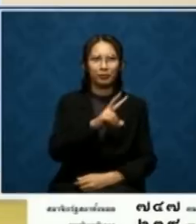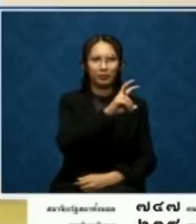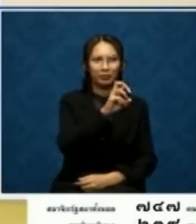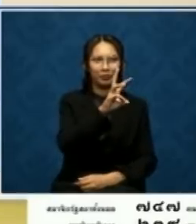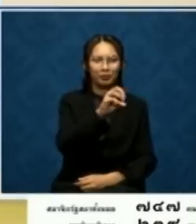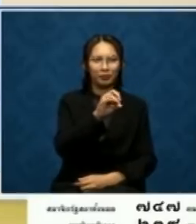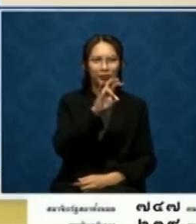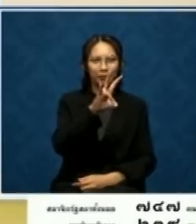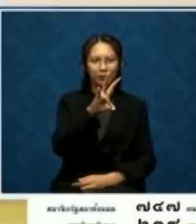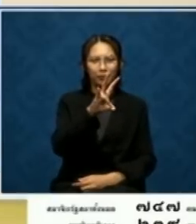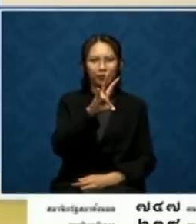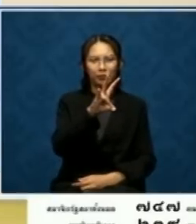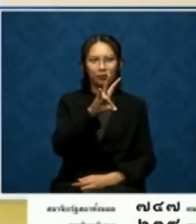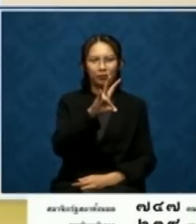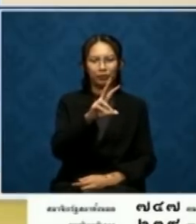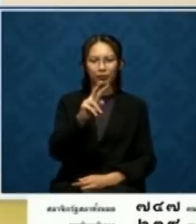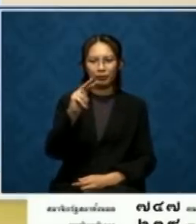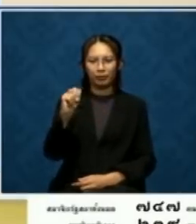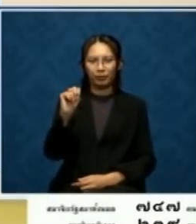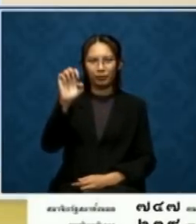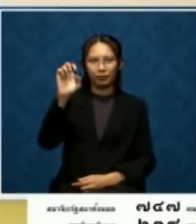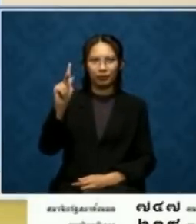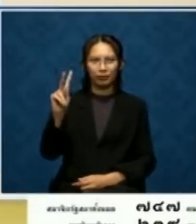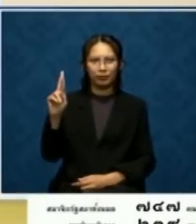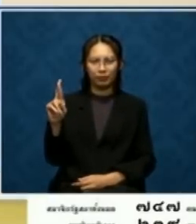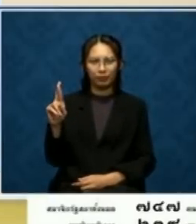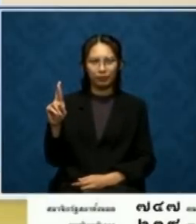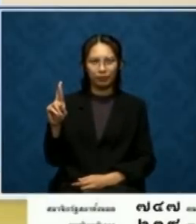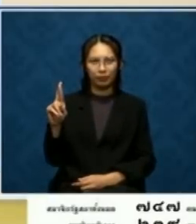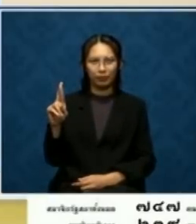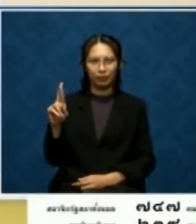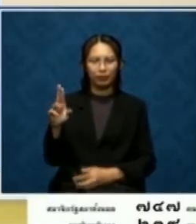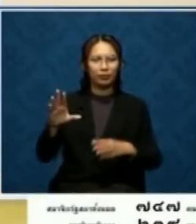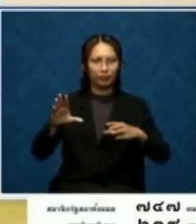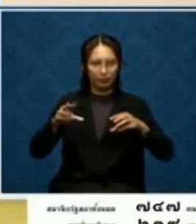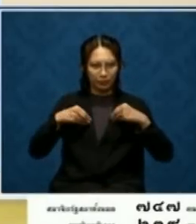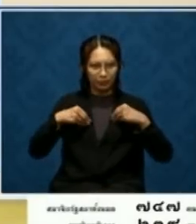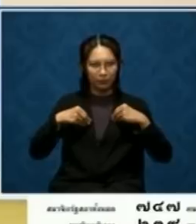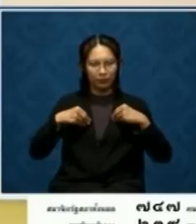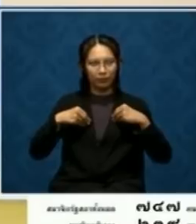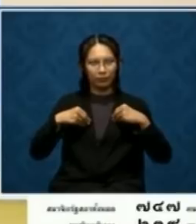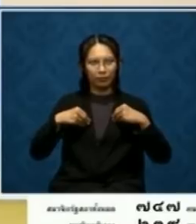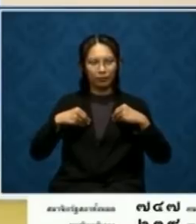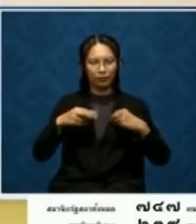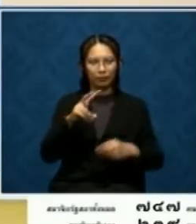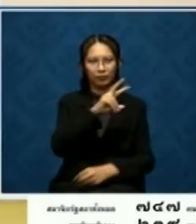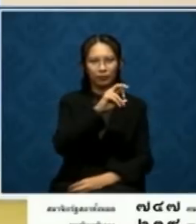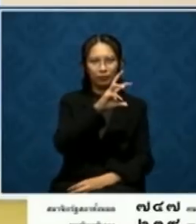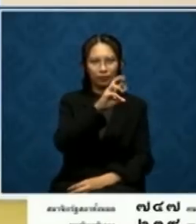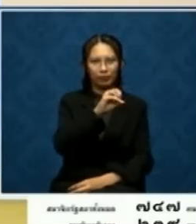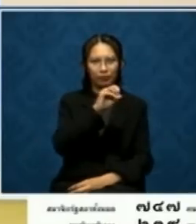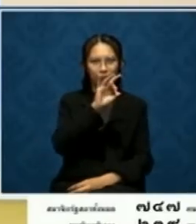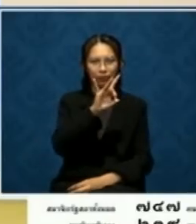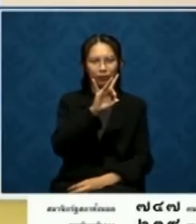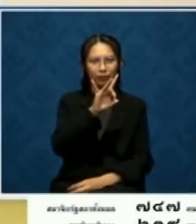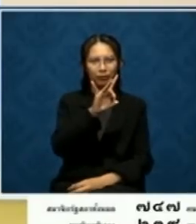ให้คนรู้สึกว่าเฮ้ยเลือกเพื่อไทยอยู่ดีเศรษฐกิจพุ่งขึ้นมาเหมือนฉีดยาแรงอ่ะ ซึ่งก็ต้องรอแหละว่าเอาเข้